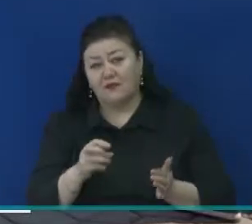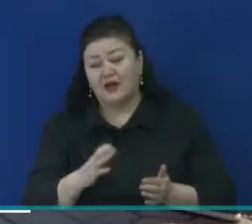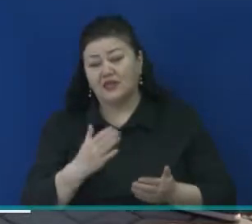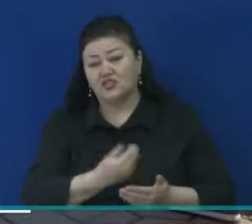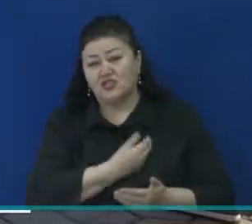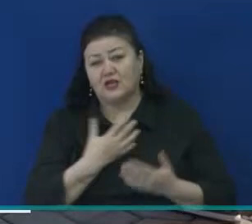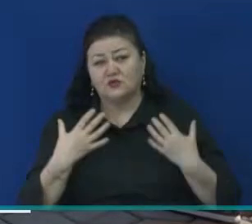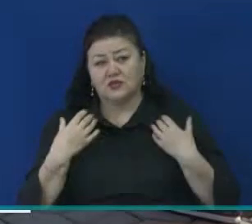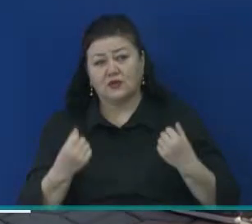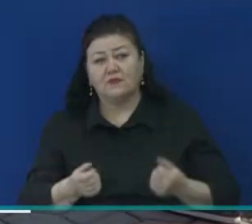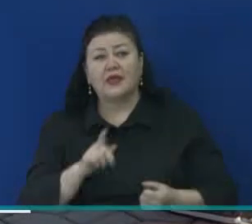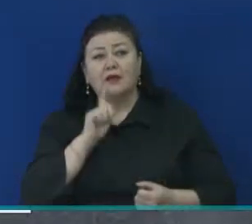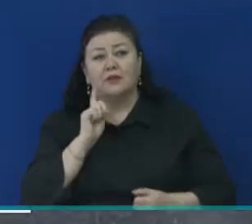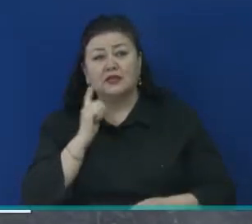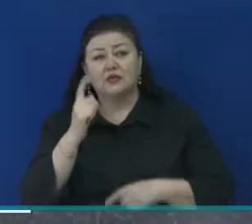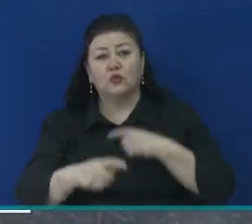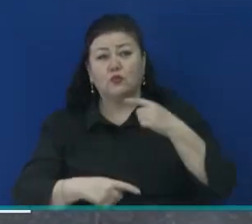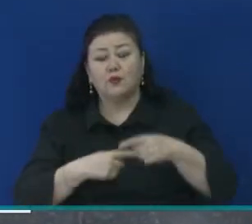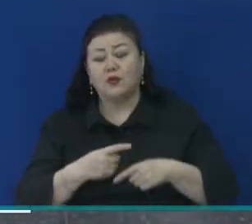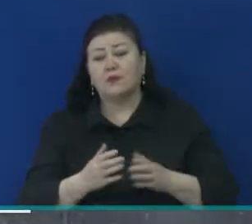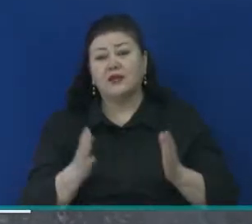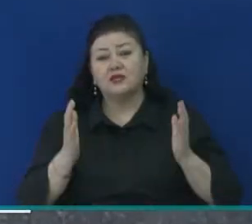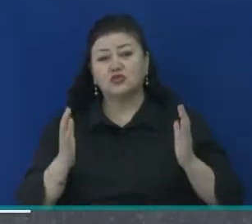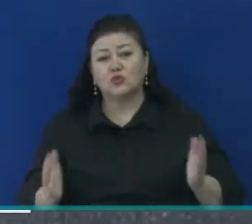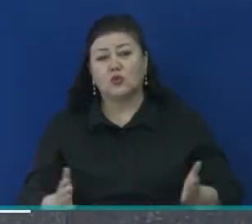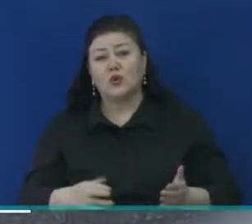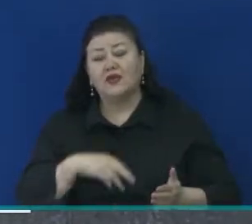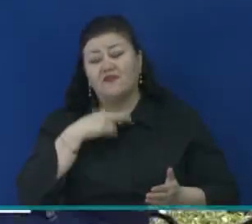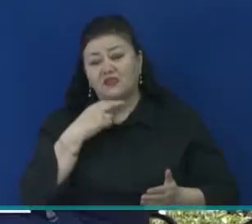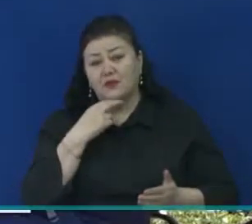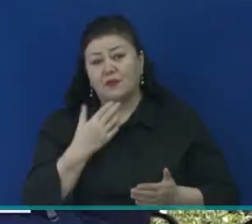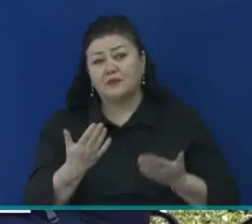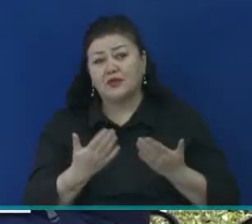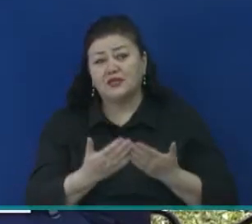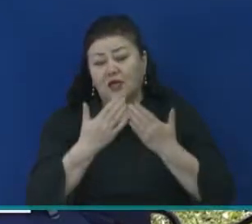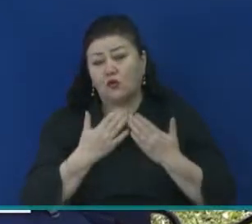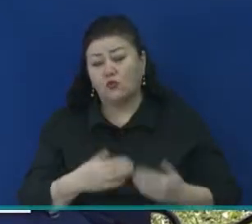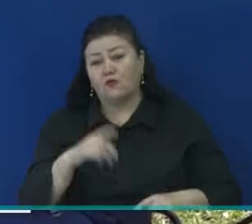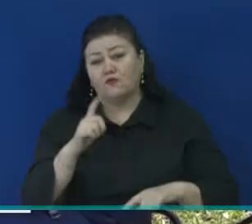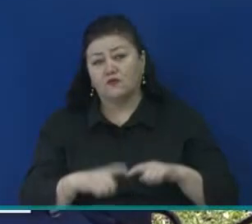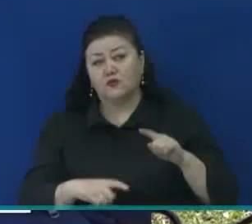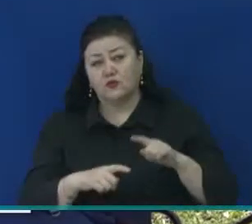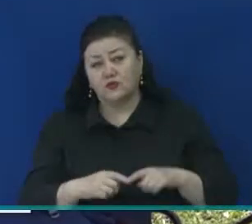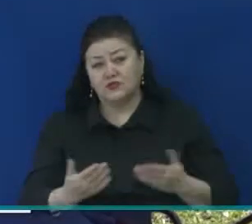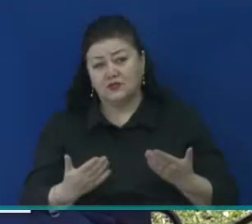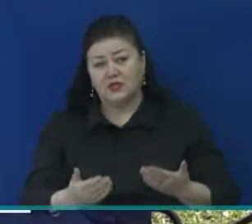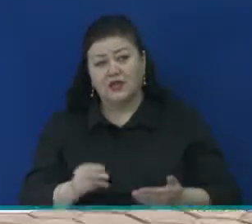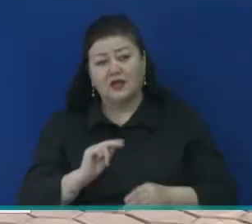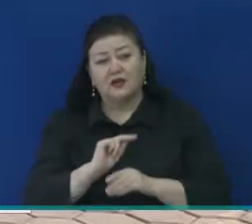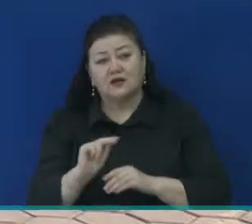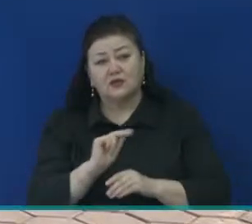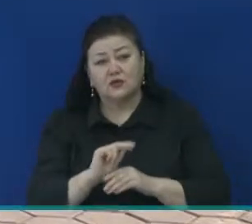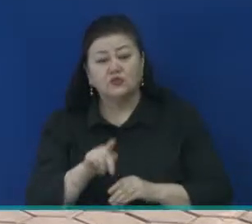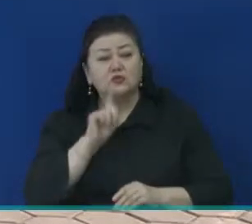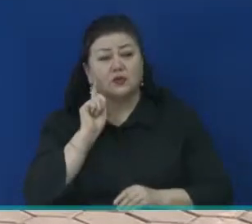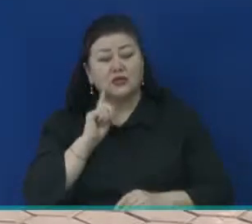әскери қызметкерлердің жас ұрпақты тәрбиелеуінде үлкен рөл атқарады. Жастардың бойына патриотизмді сіңіруге ықпал етеді. Рүстем Қайратұлы,